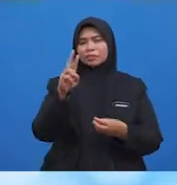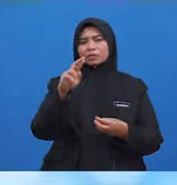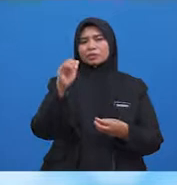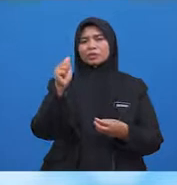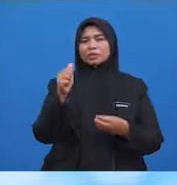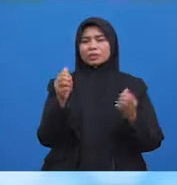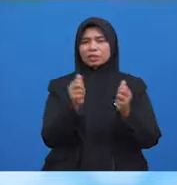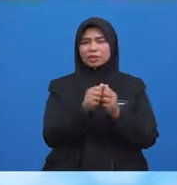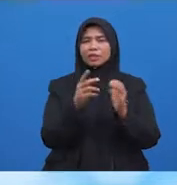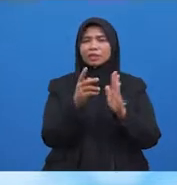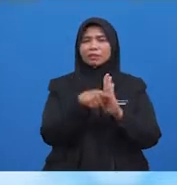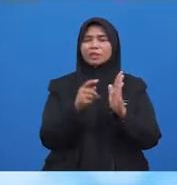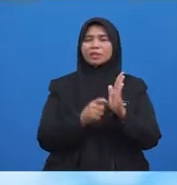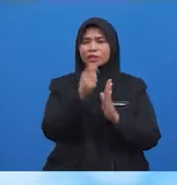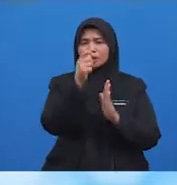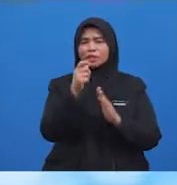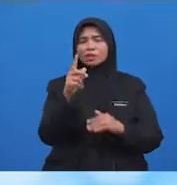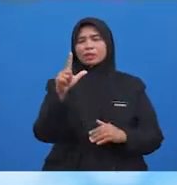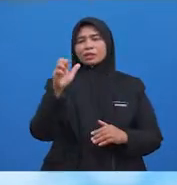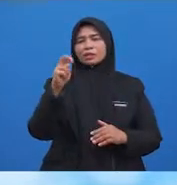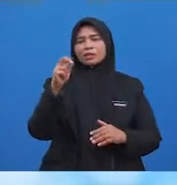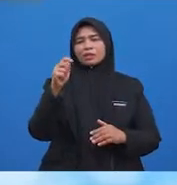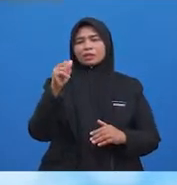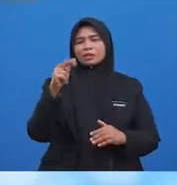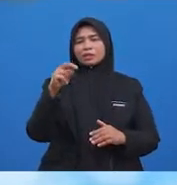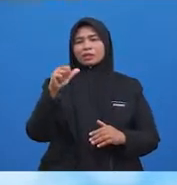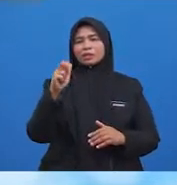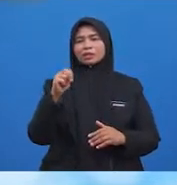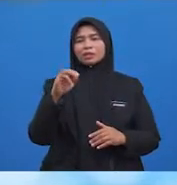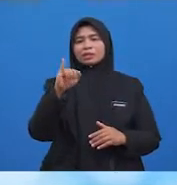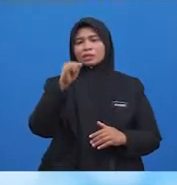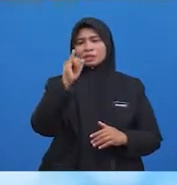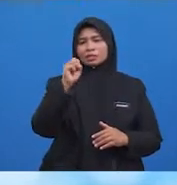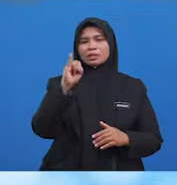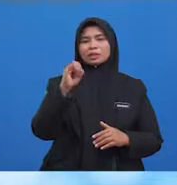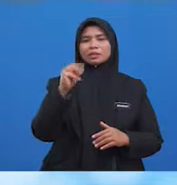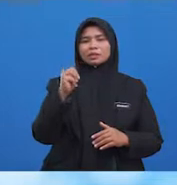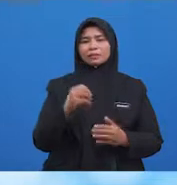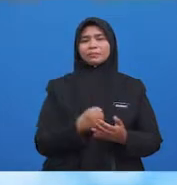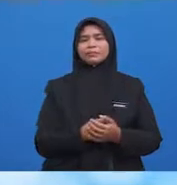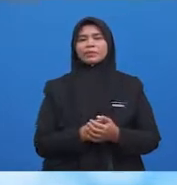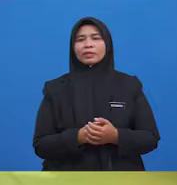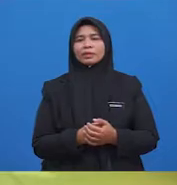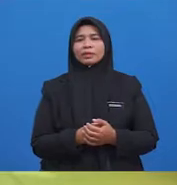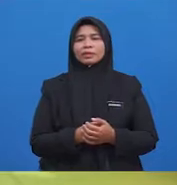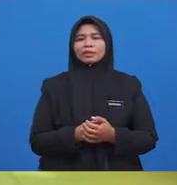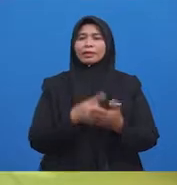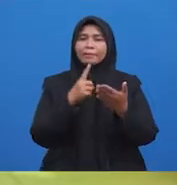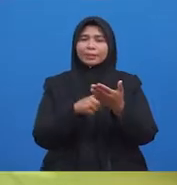Surya dengan peningkatan letingan jisim Corona dan angin Surya